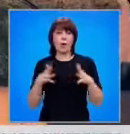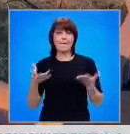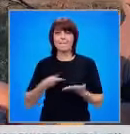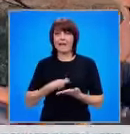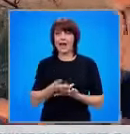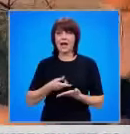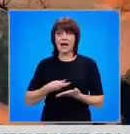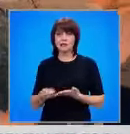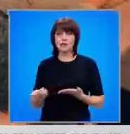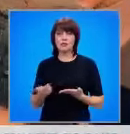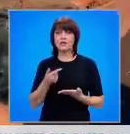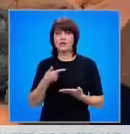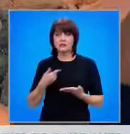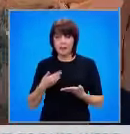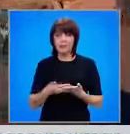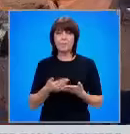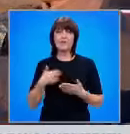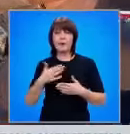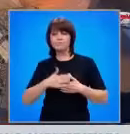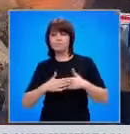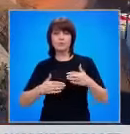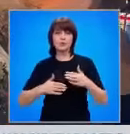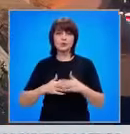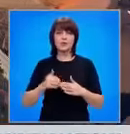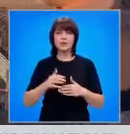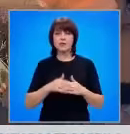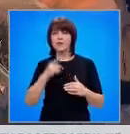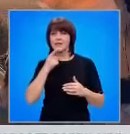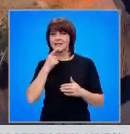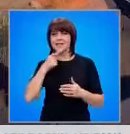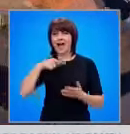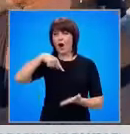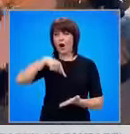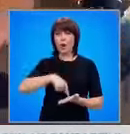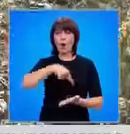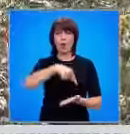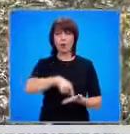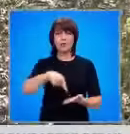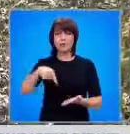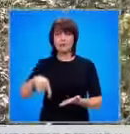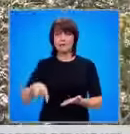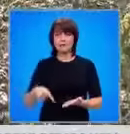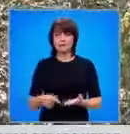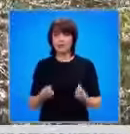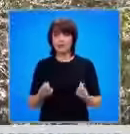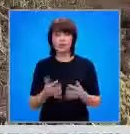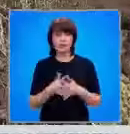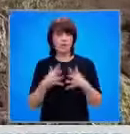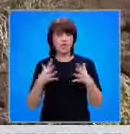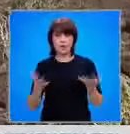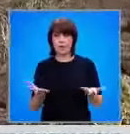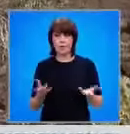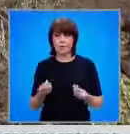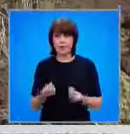ни предстои изграждането, подпорната конструкция струва някъде около 2000 лева на декар. 100 декара може да се прецените. Оттам